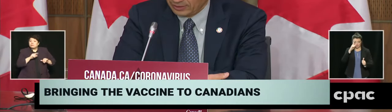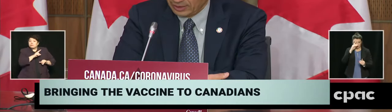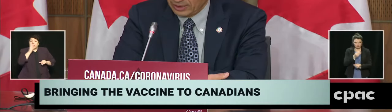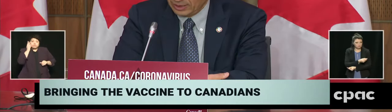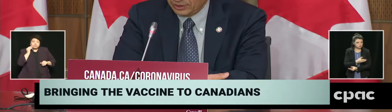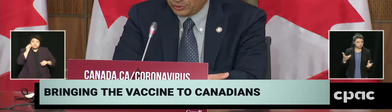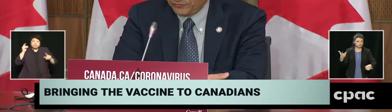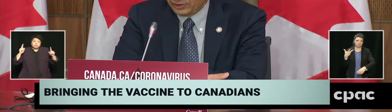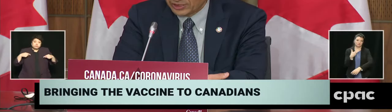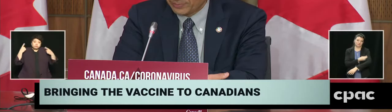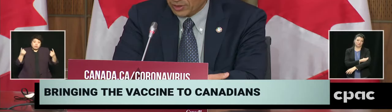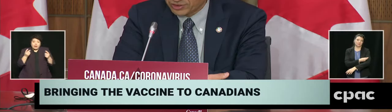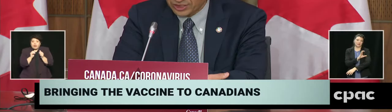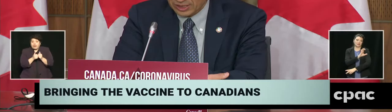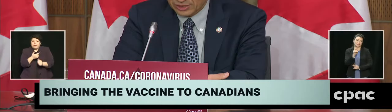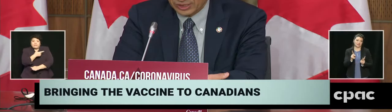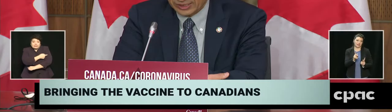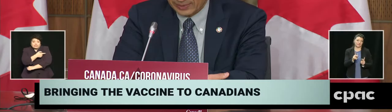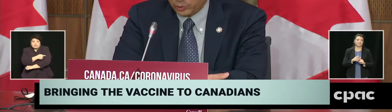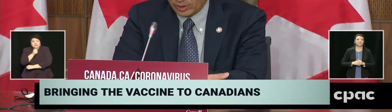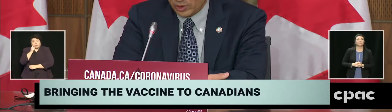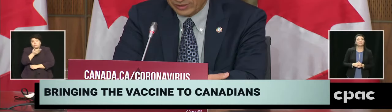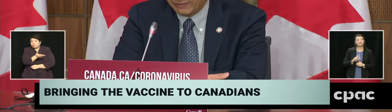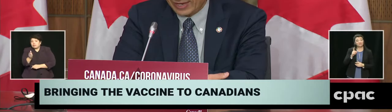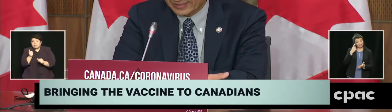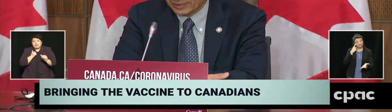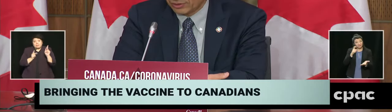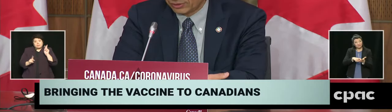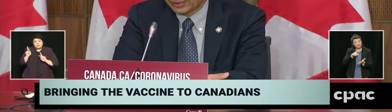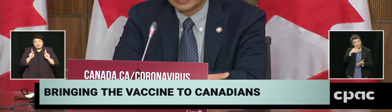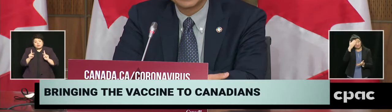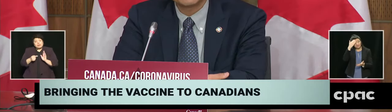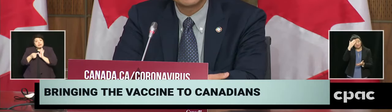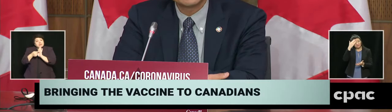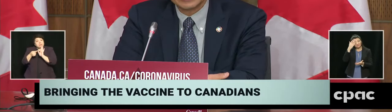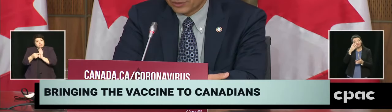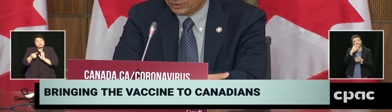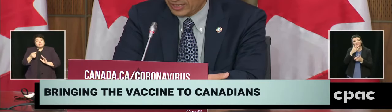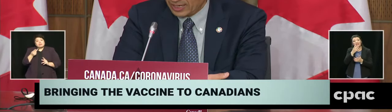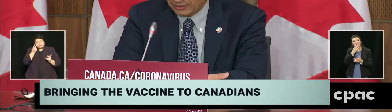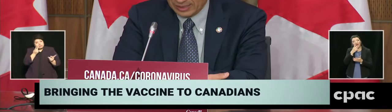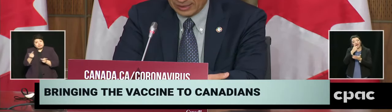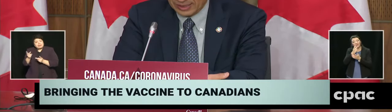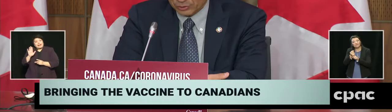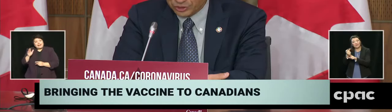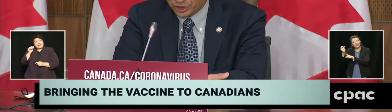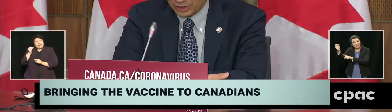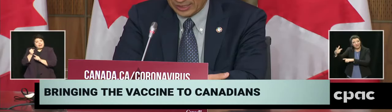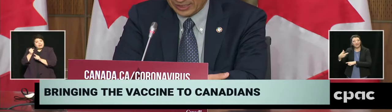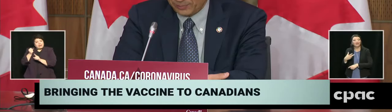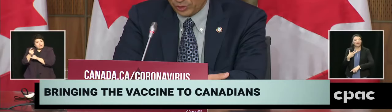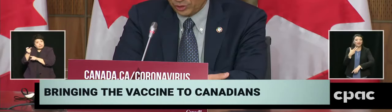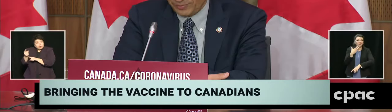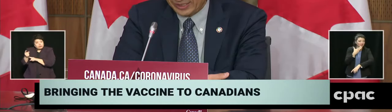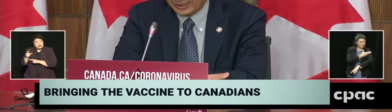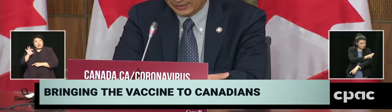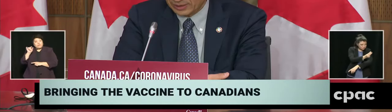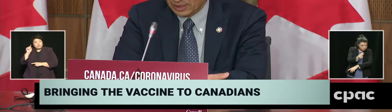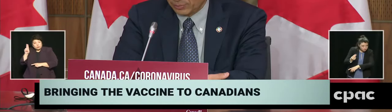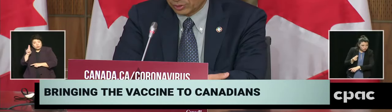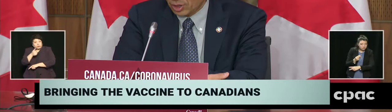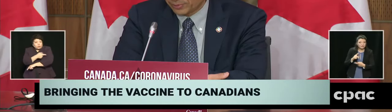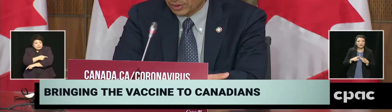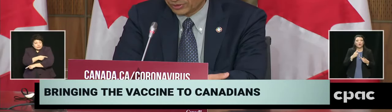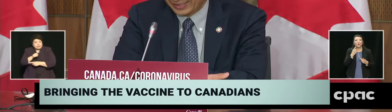Canadiens. Il suffit de se pencher sur le déploiement des vaccins contre la grippe saisonnière, la rougeole et la